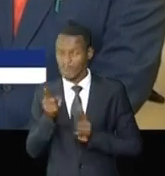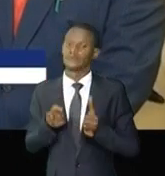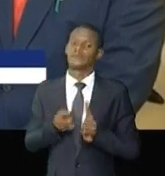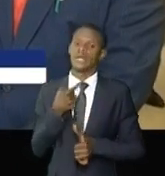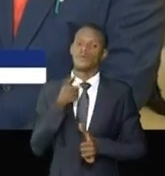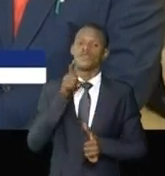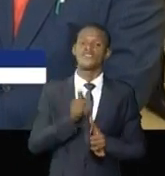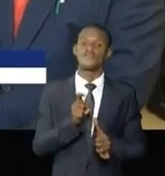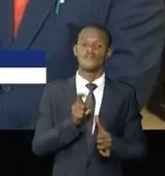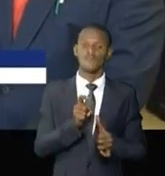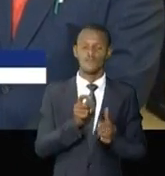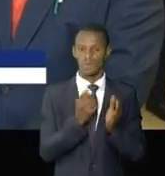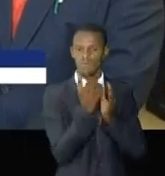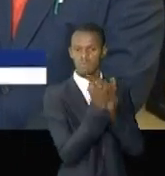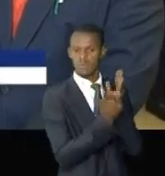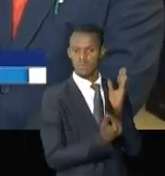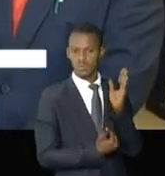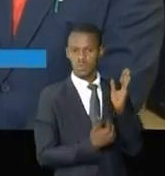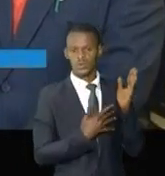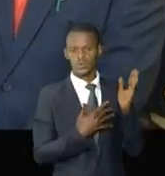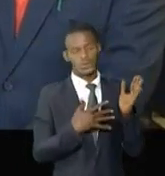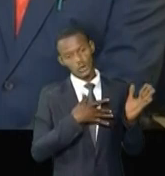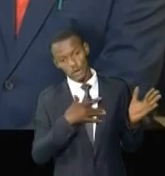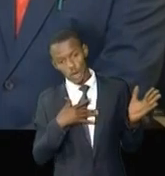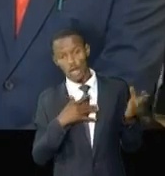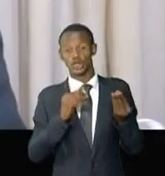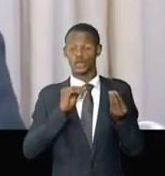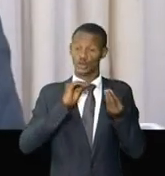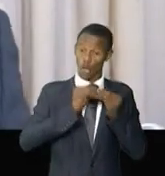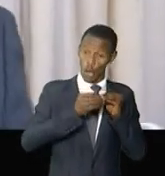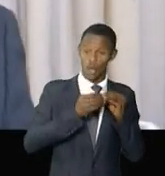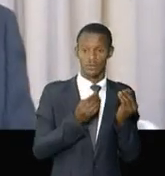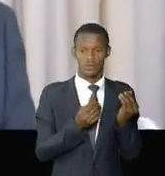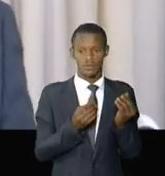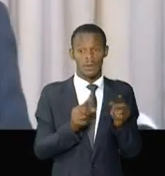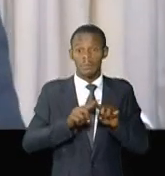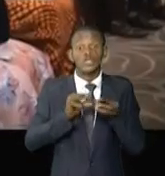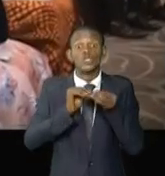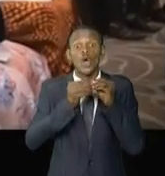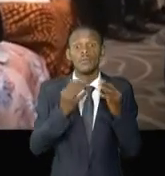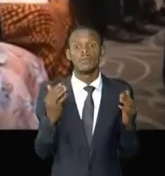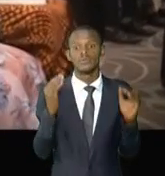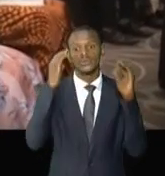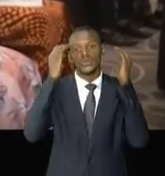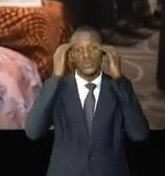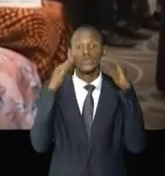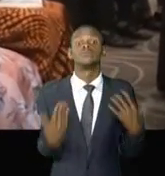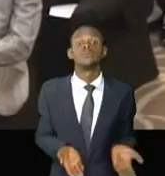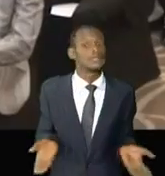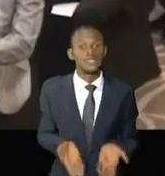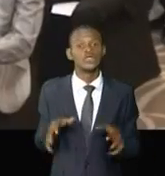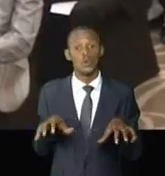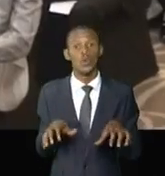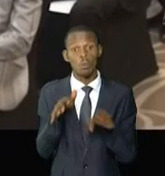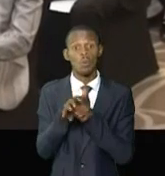Chaque pays doit planifier son développement. On ne peut pas se développer sans avoir planifié son